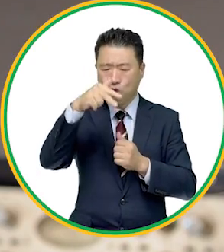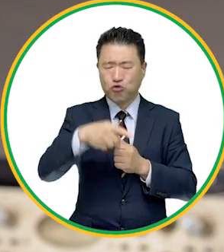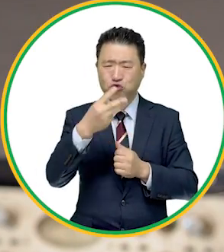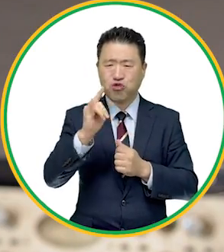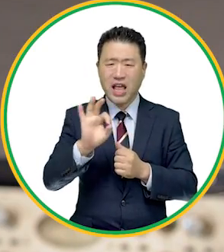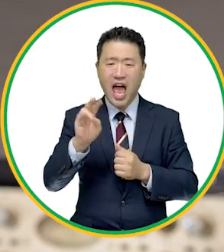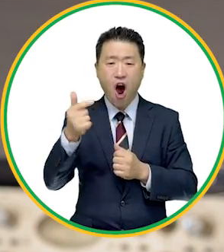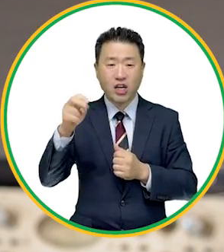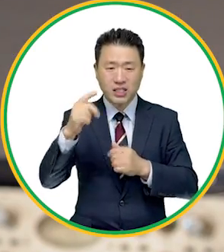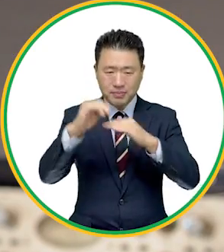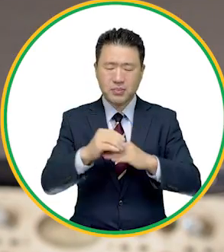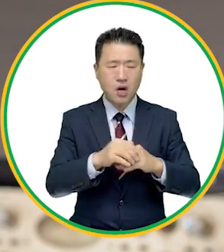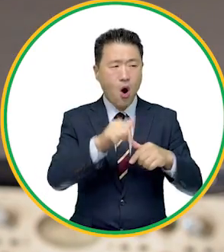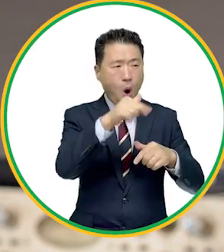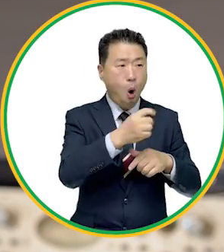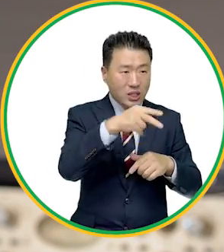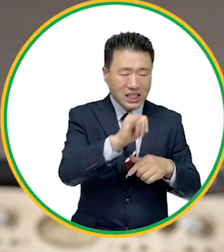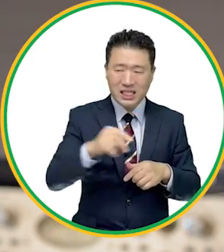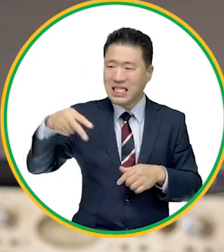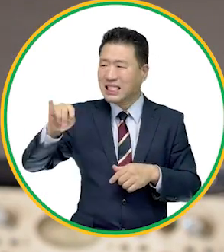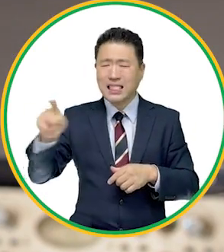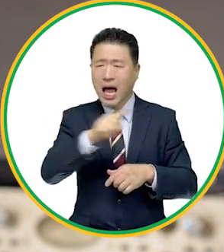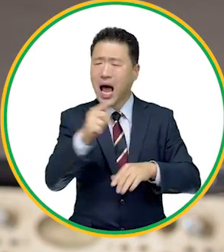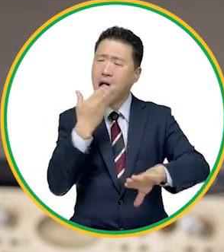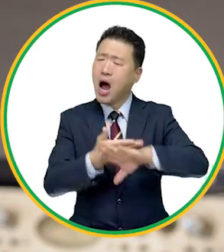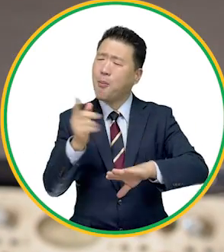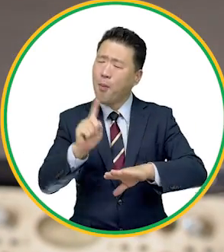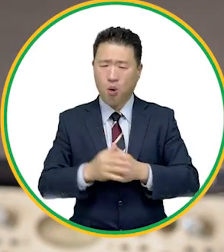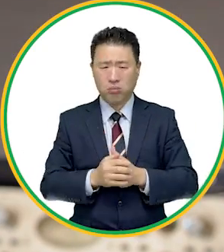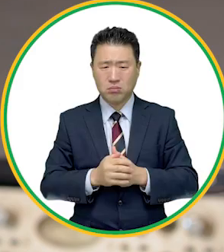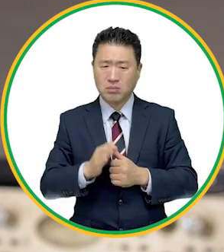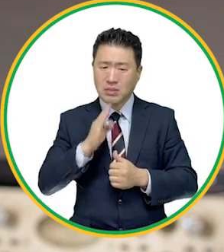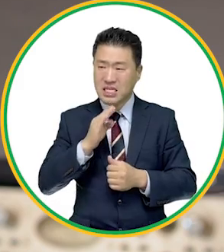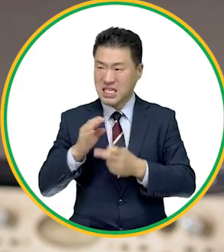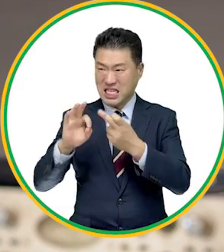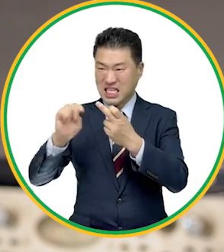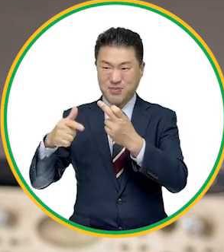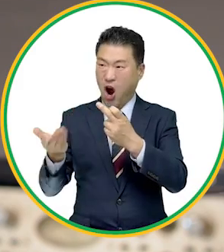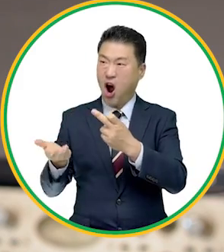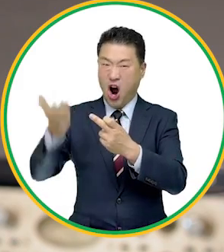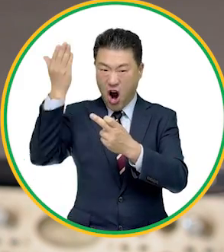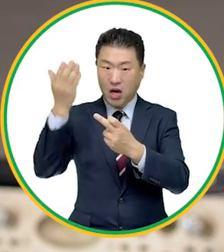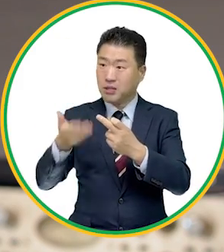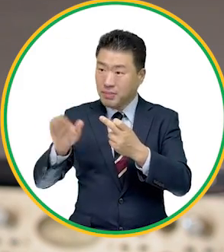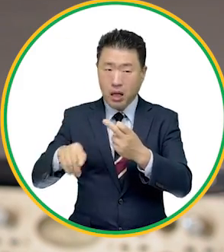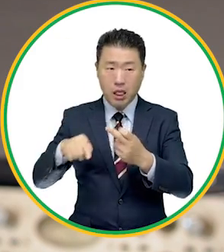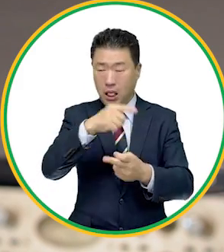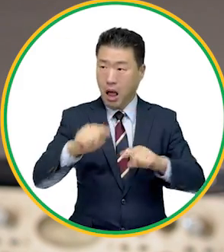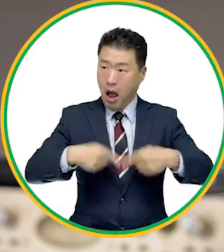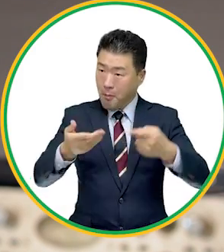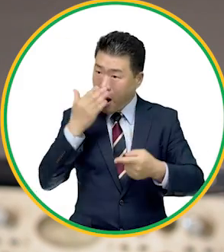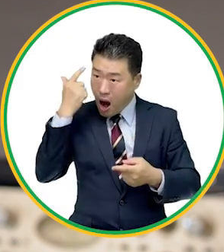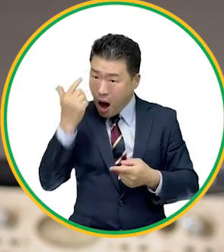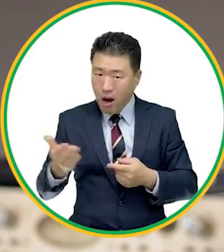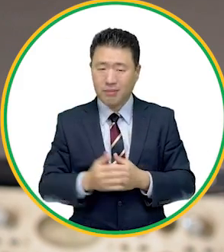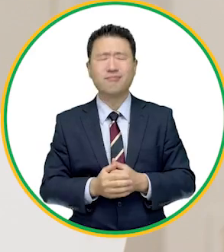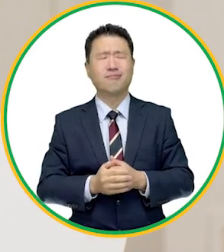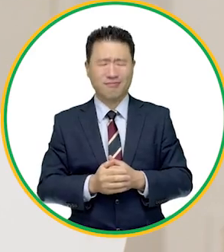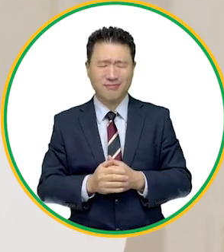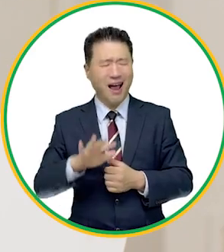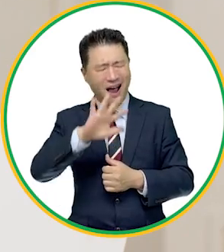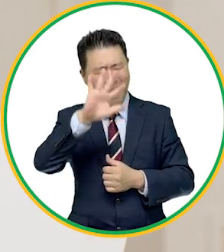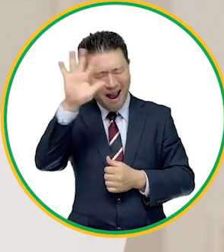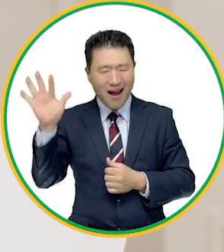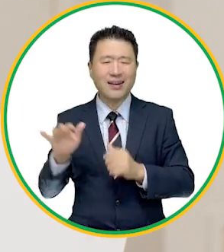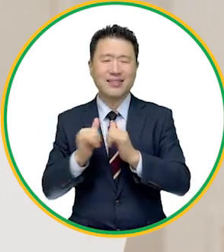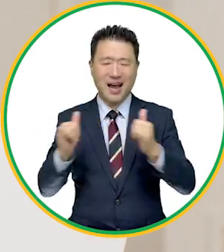주택연금에서 말하는 공시가격과 시세는 뭔가요? 이 시세가 12억이 넘어도 주택연금 가입이 가능할까요?